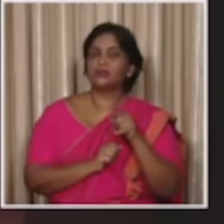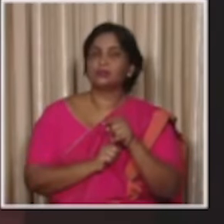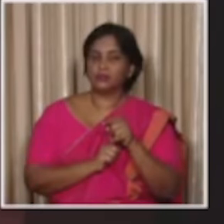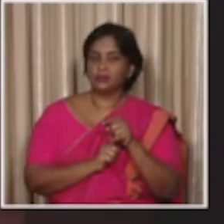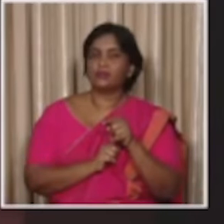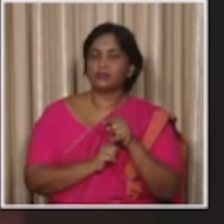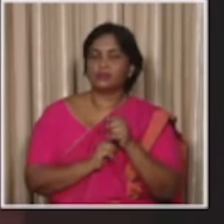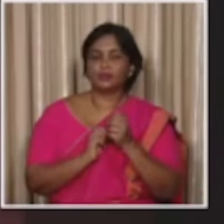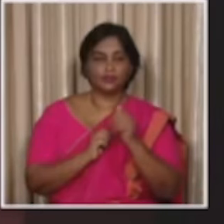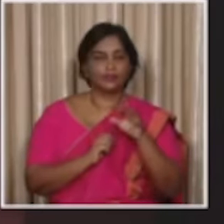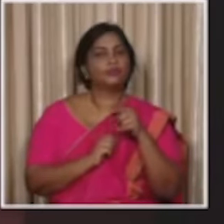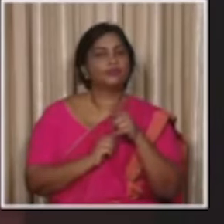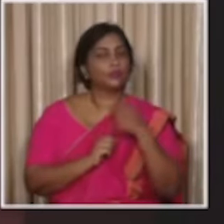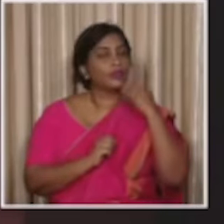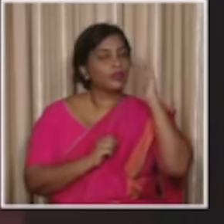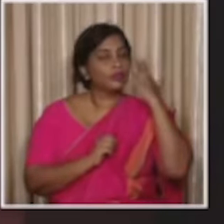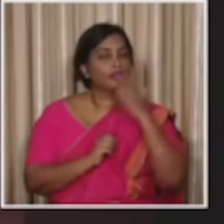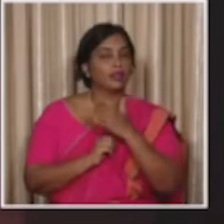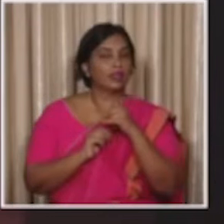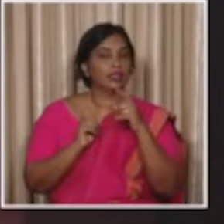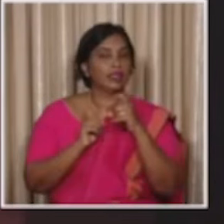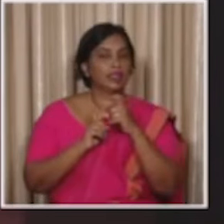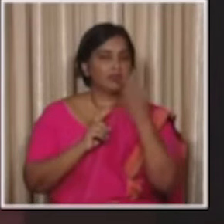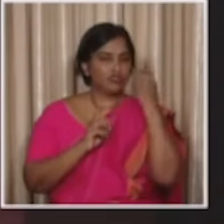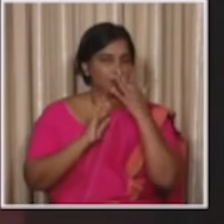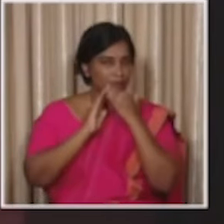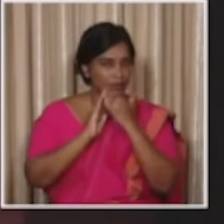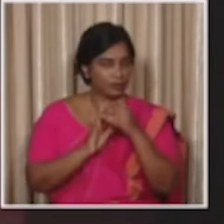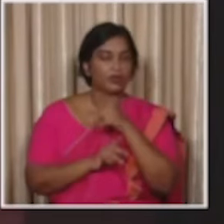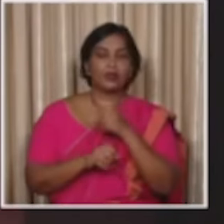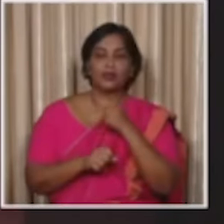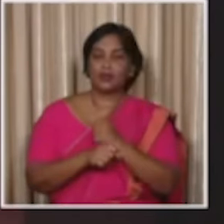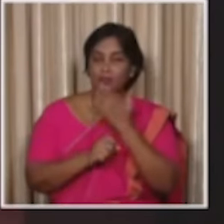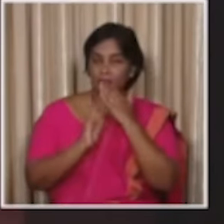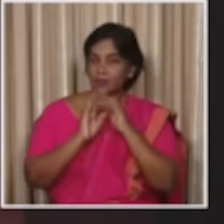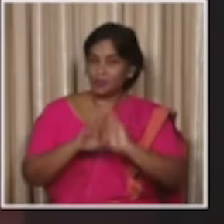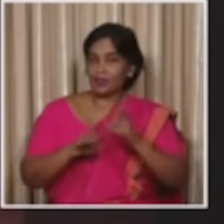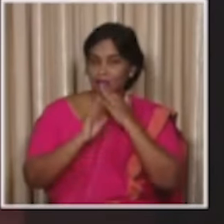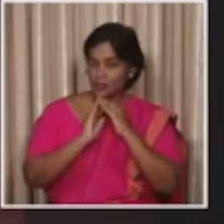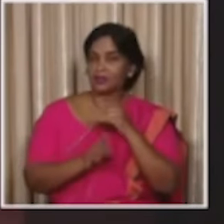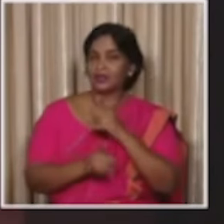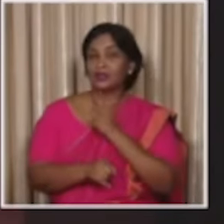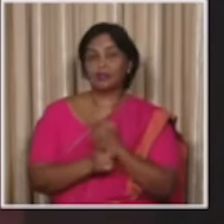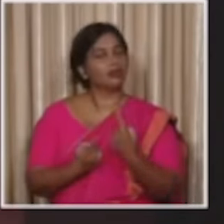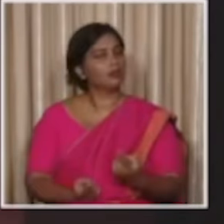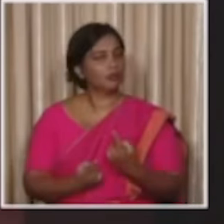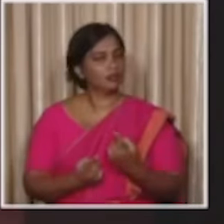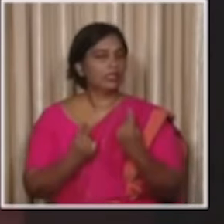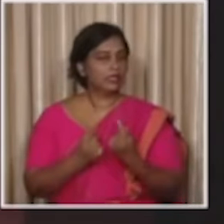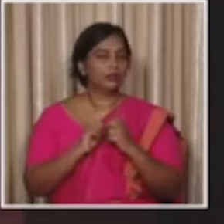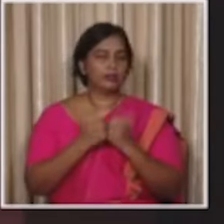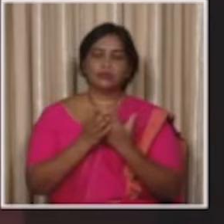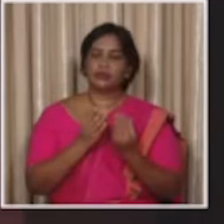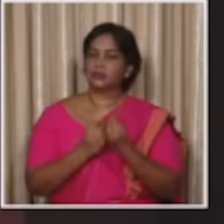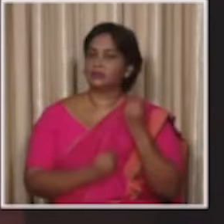වැඩසටහනකට යොමු වෙන්න විශේෂයෙන්ම දේවහුව මුස්ලිම් මහවිද්‍යාලයේ ගුණගංගාර කනිෂ්ඨ විද්‍යාලයේ ගුරු හිඟයට ඉක්මන් විසඳුමක්